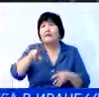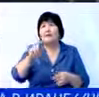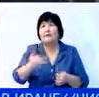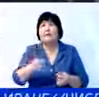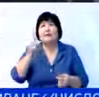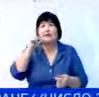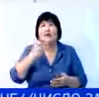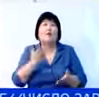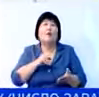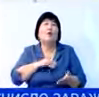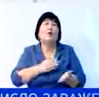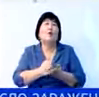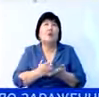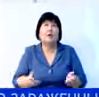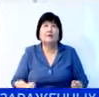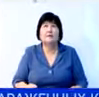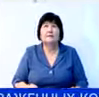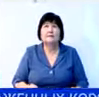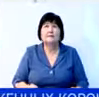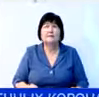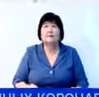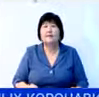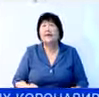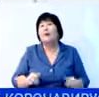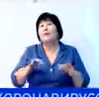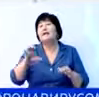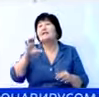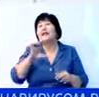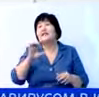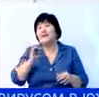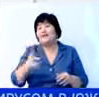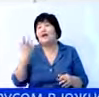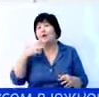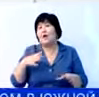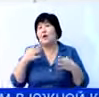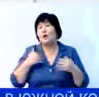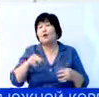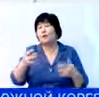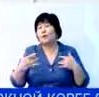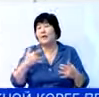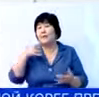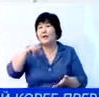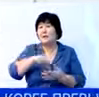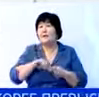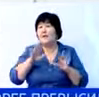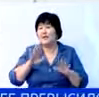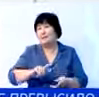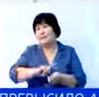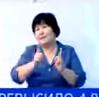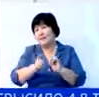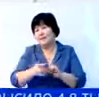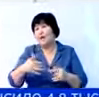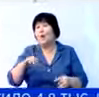роли устно станиславский метода дороги по методике станиславского когда мы готовимся к роли мы ставим себя на место персонажа и